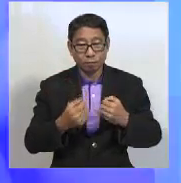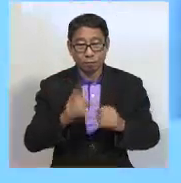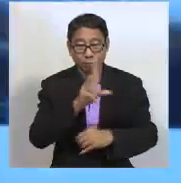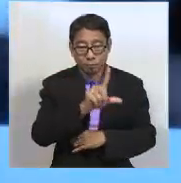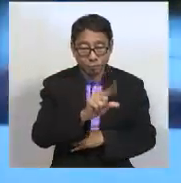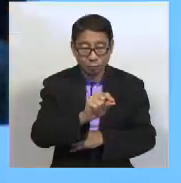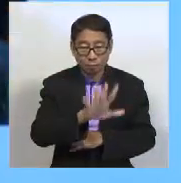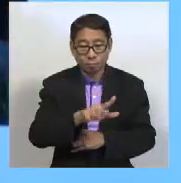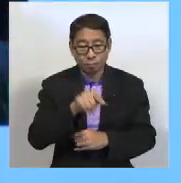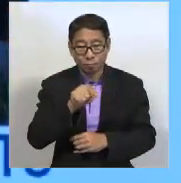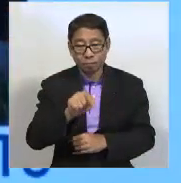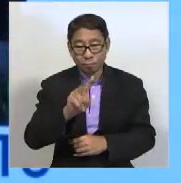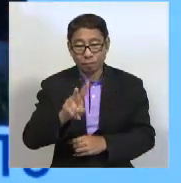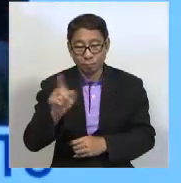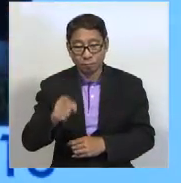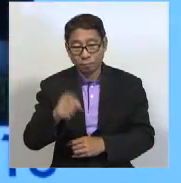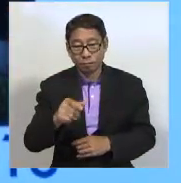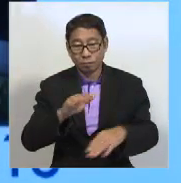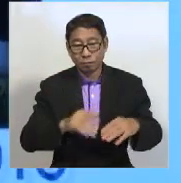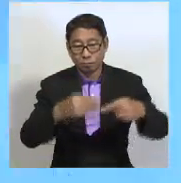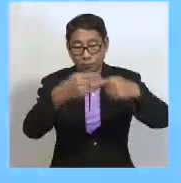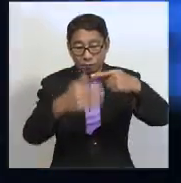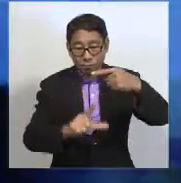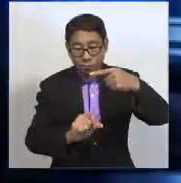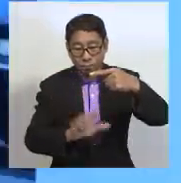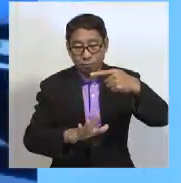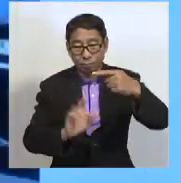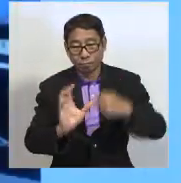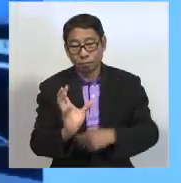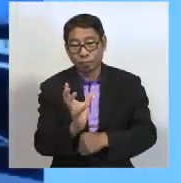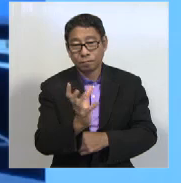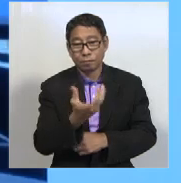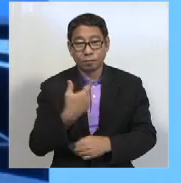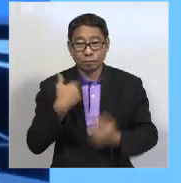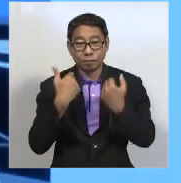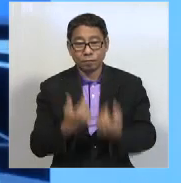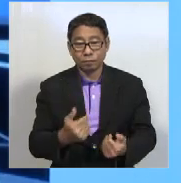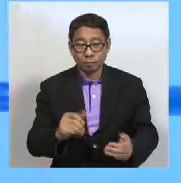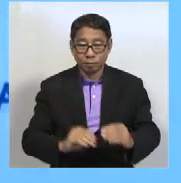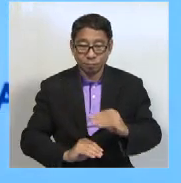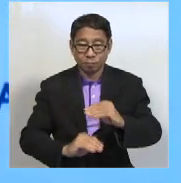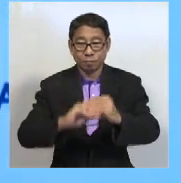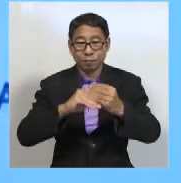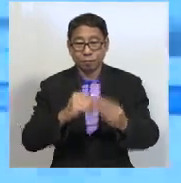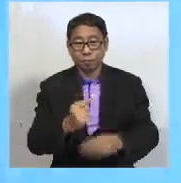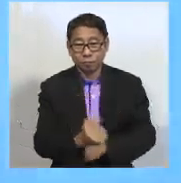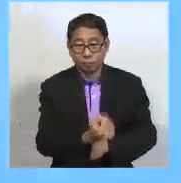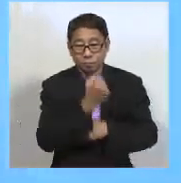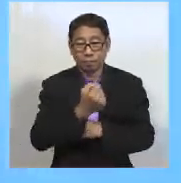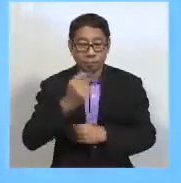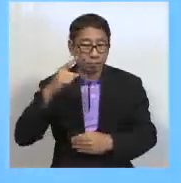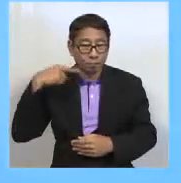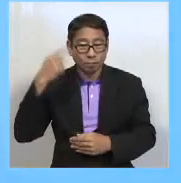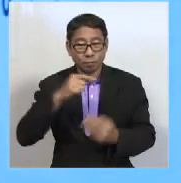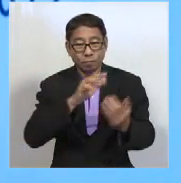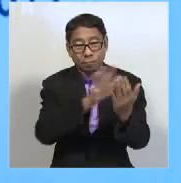ง 25.2% หรือว่าจัดอยู่ในลำดับที่25ของโลกเลยนะคะซึ่งในการเสริมสร้างและพัฒนาศักยภาพของสตรีเนี่ยไม่ว่าจะใน